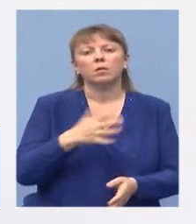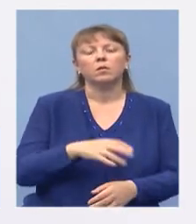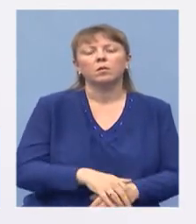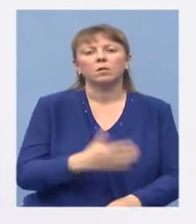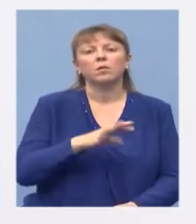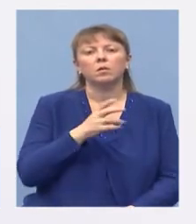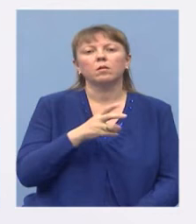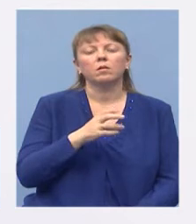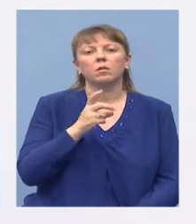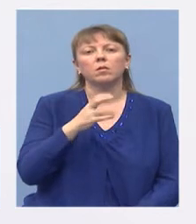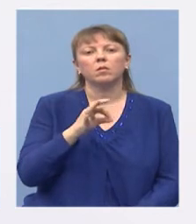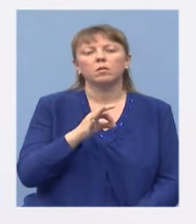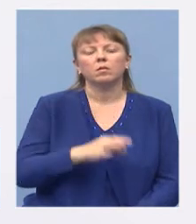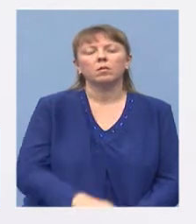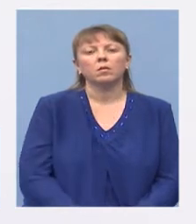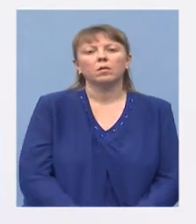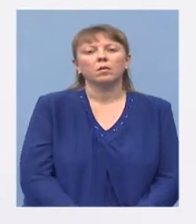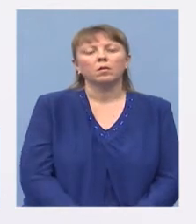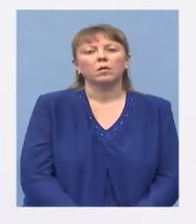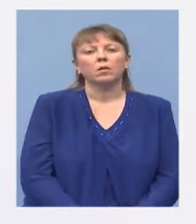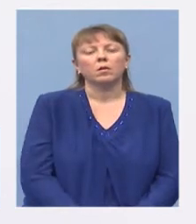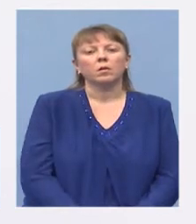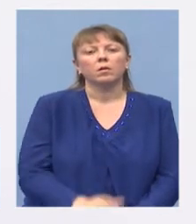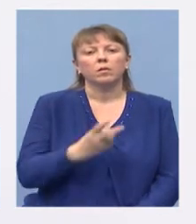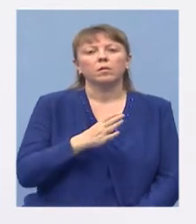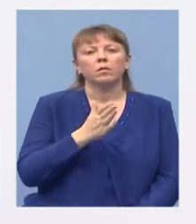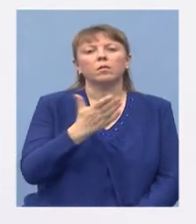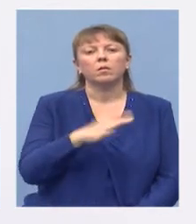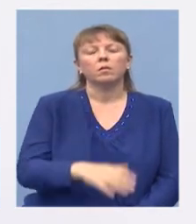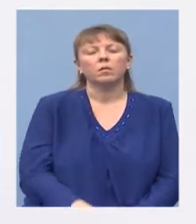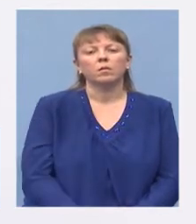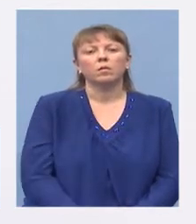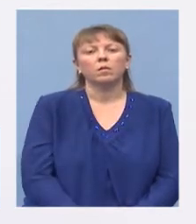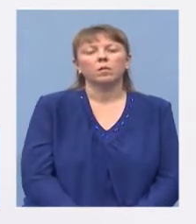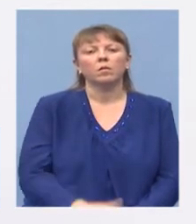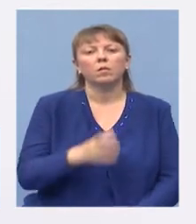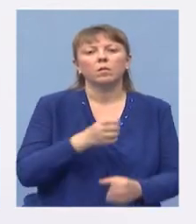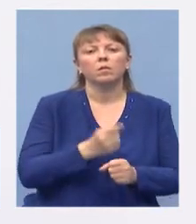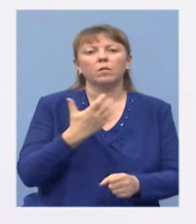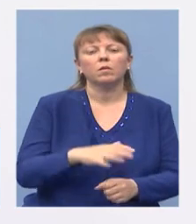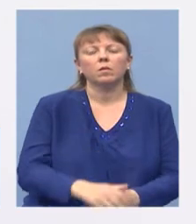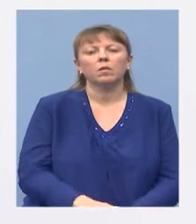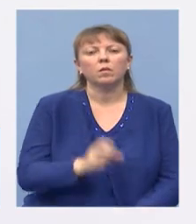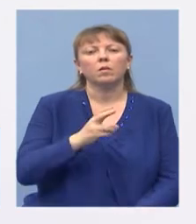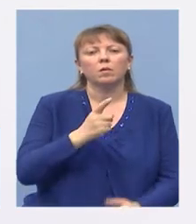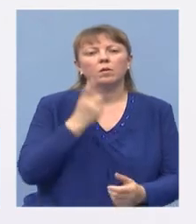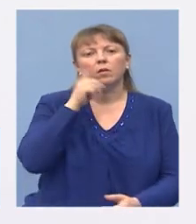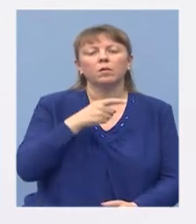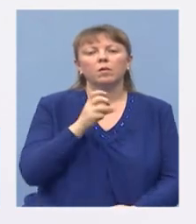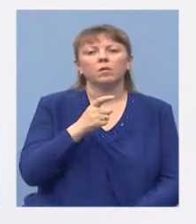формата в электронные форматы. Вообще, как я думаю, в будущем стратегия направлена на сокращение